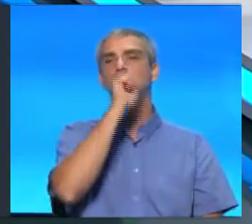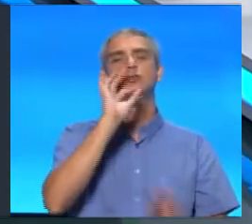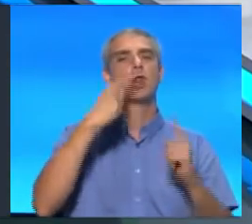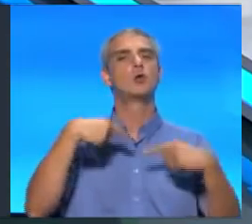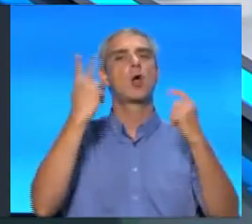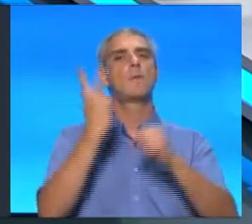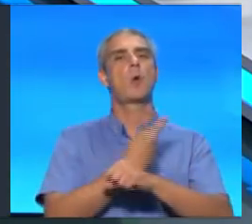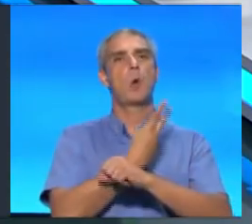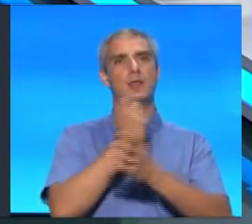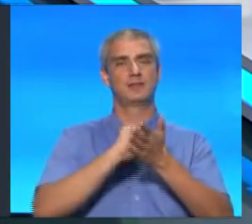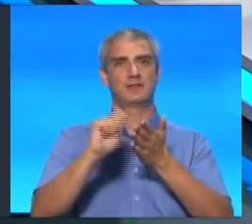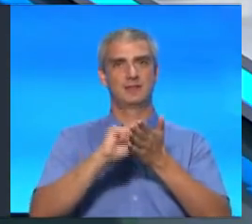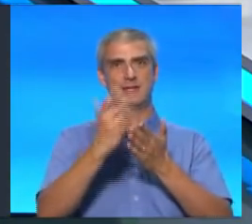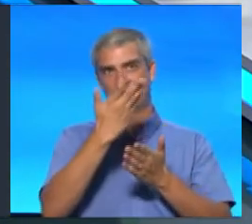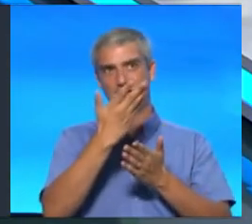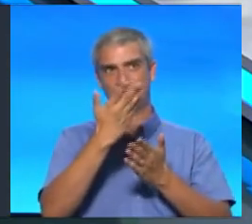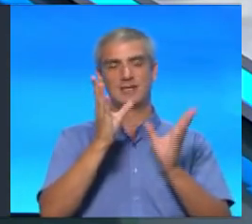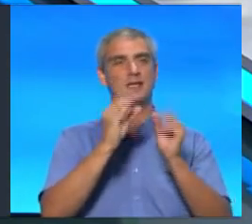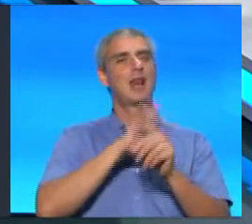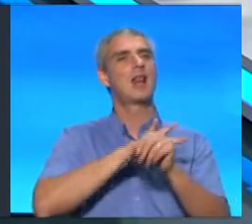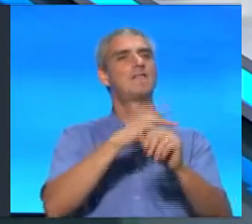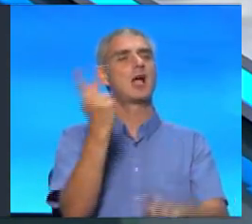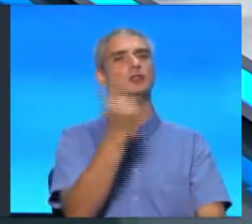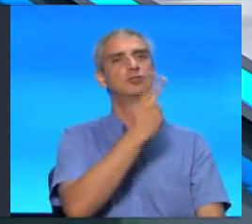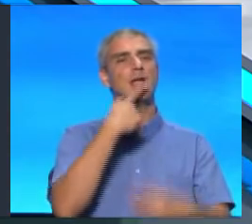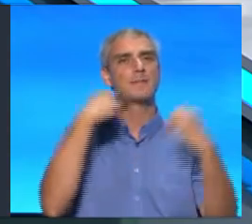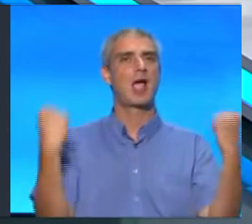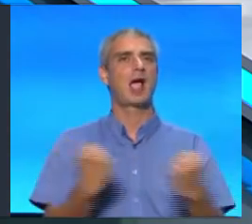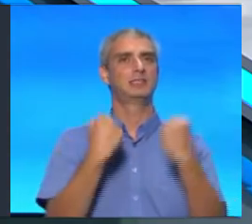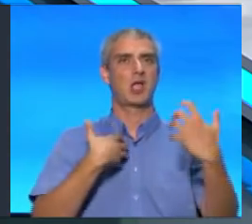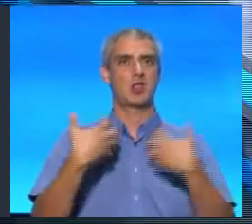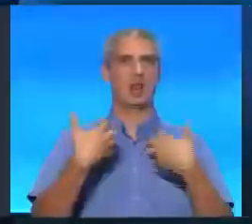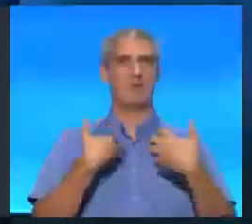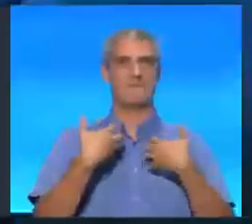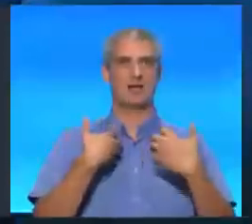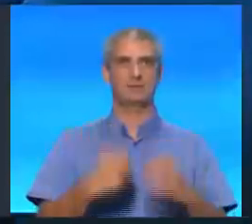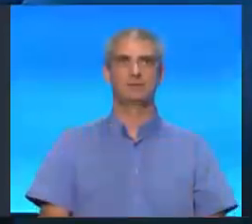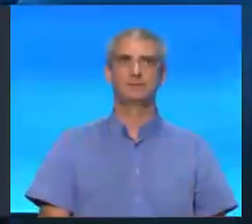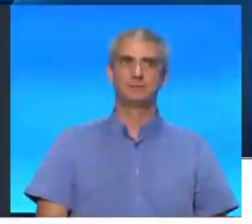חולין. כתבנו עופר חלפון ליווה את השניים בחזרות למופע.